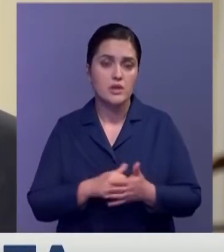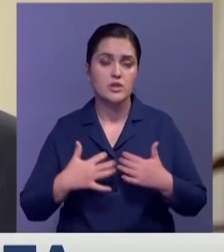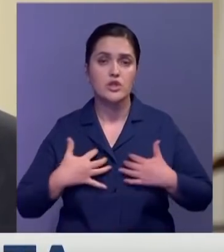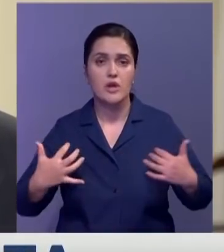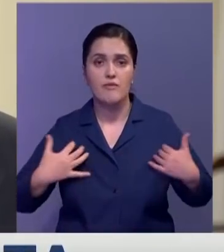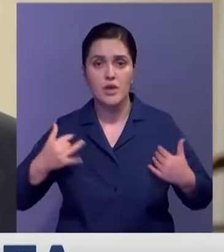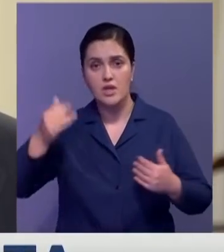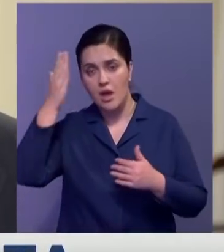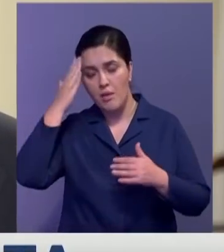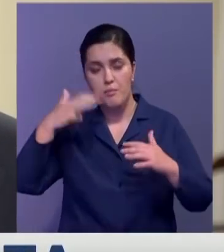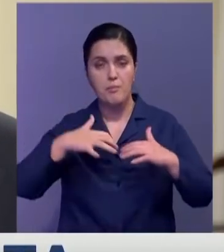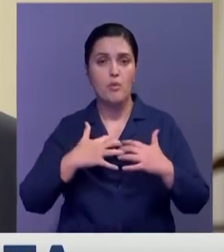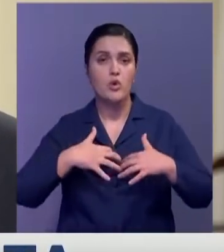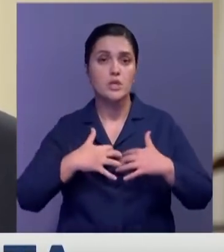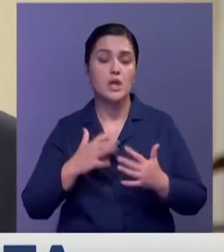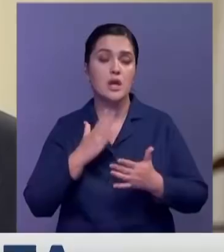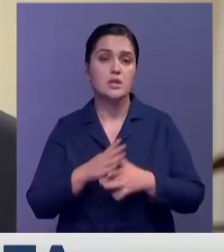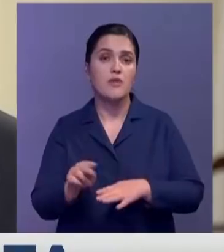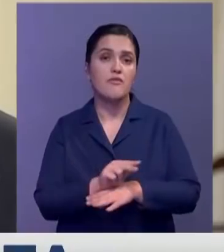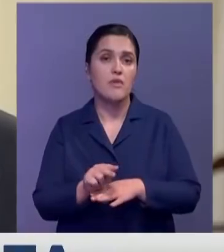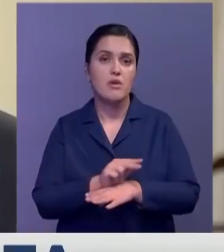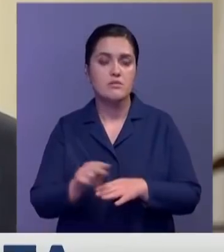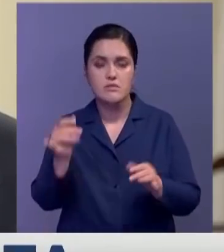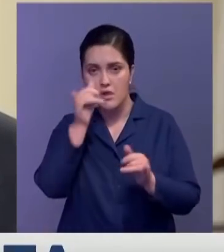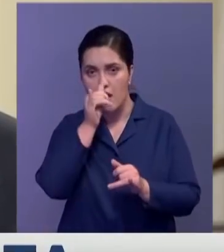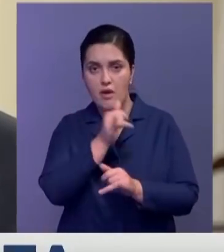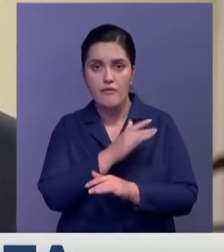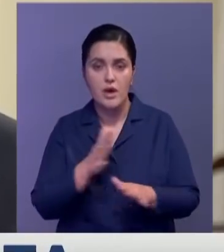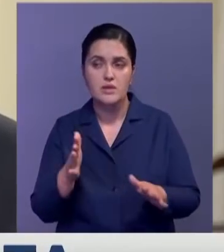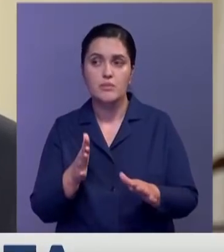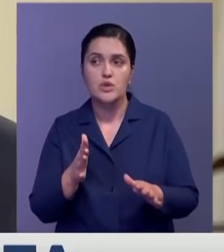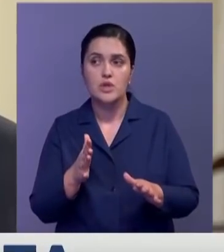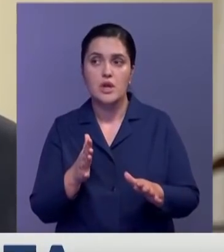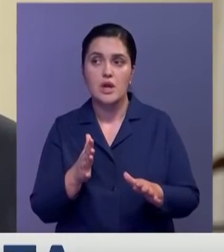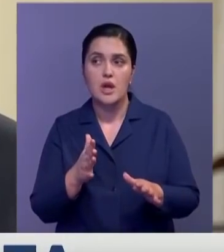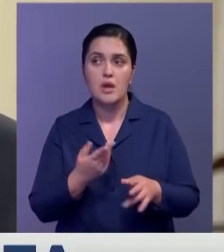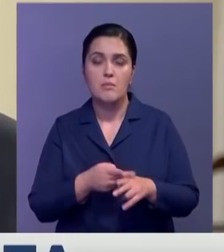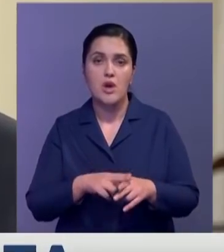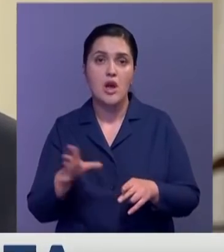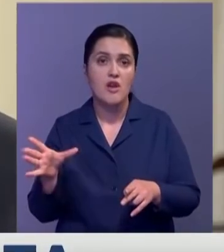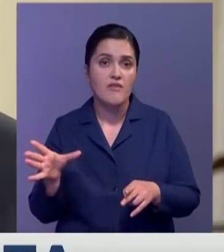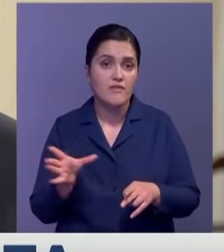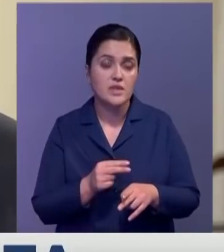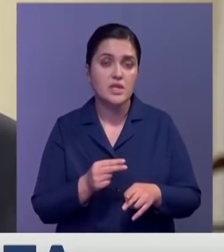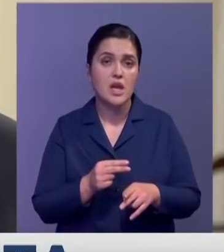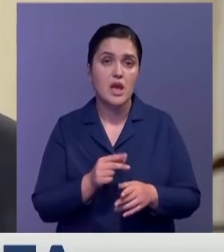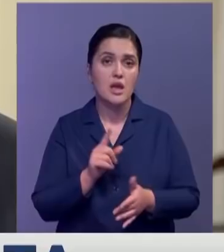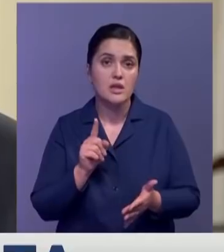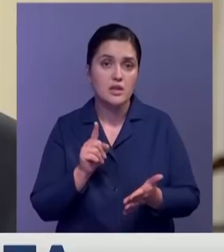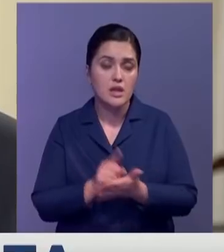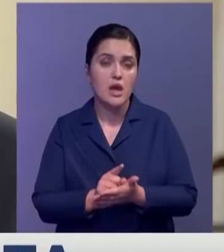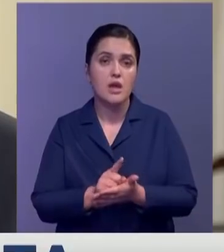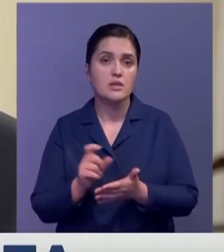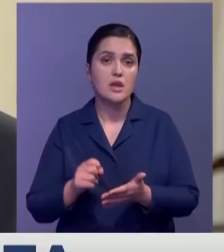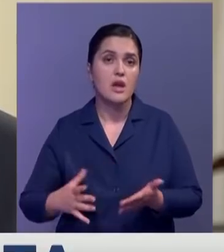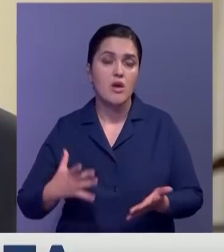и мозг. В таких случаях вылечить животное уже невозможно. Кроме того, все ветеринарные мероприятия должны проводиться за